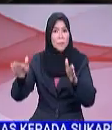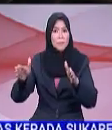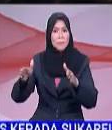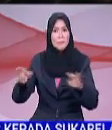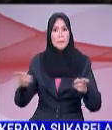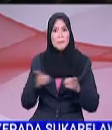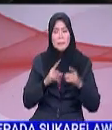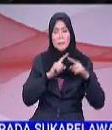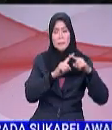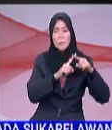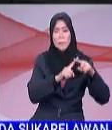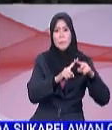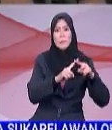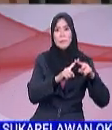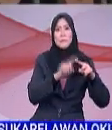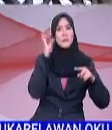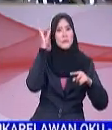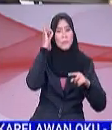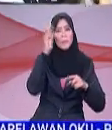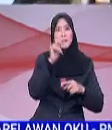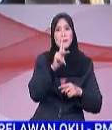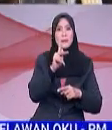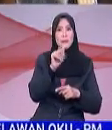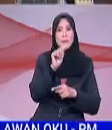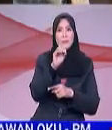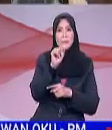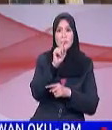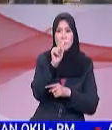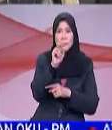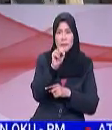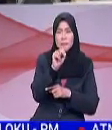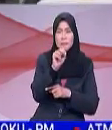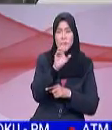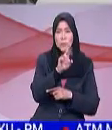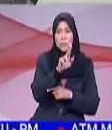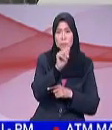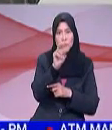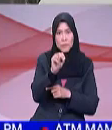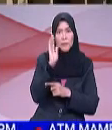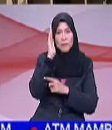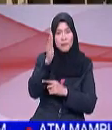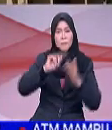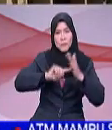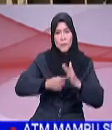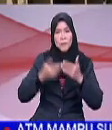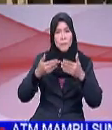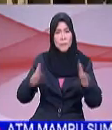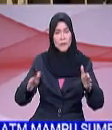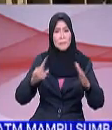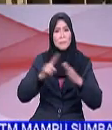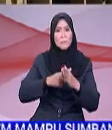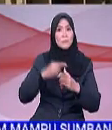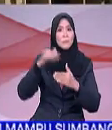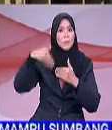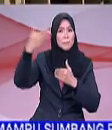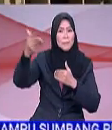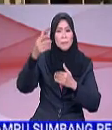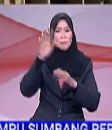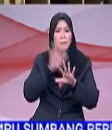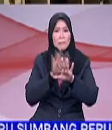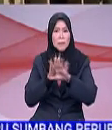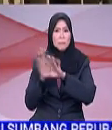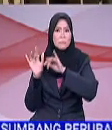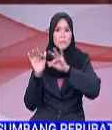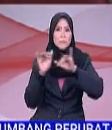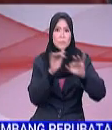di Dewan Persatuan Kebudayaan Kedazan Dusun KDCA yang bakal beroperasi awal bulan depan bagi menampung lebih ramai